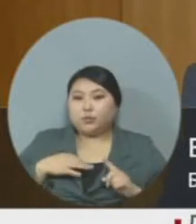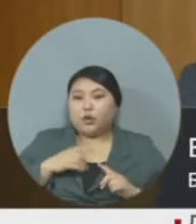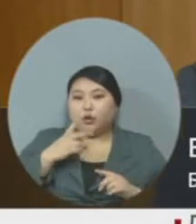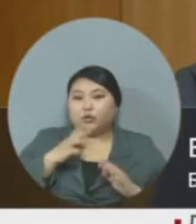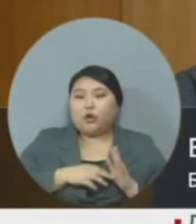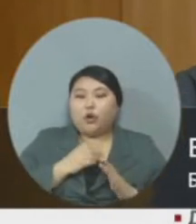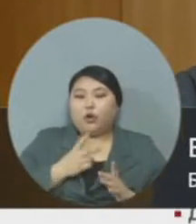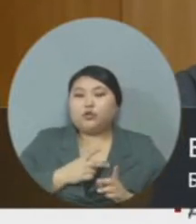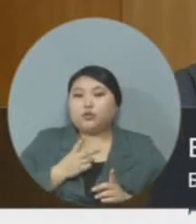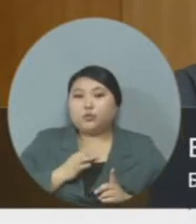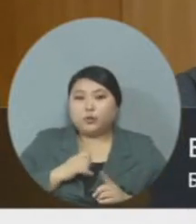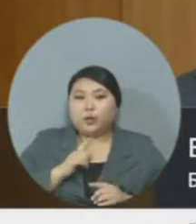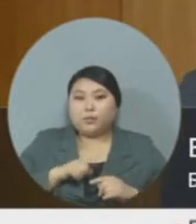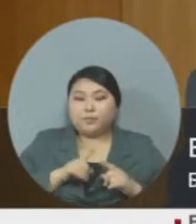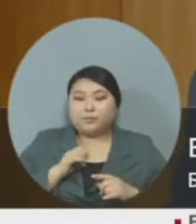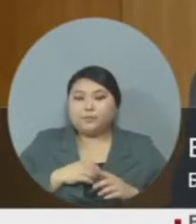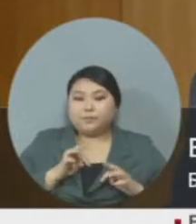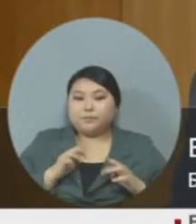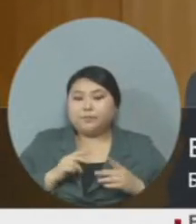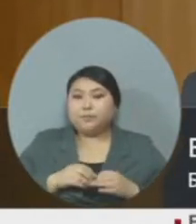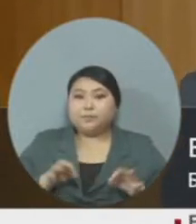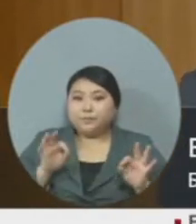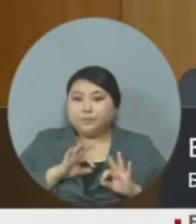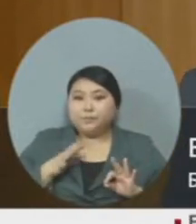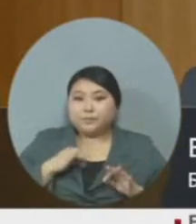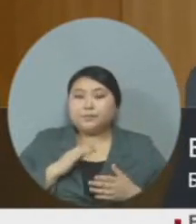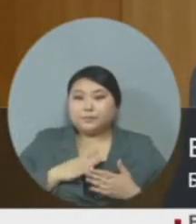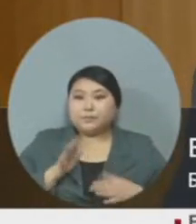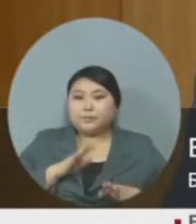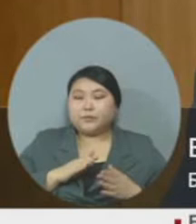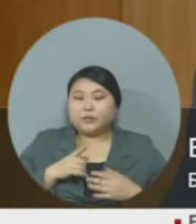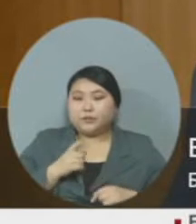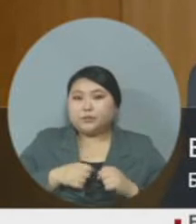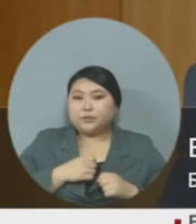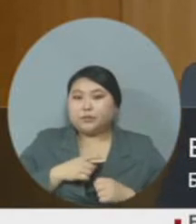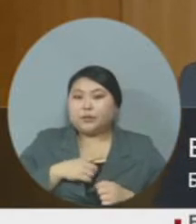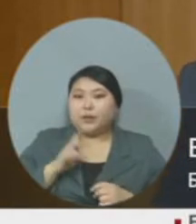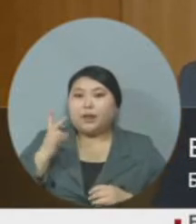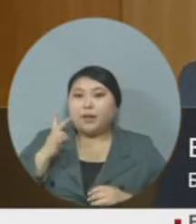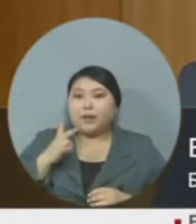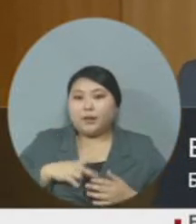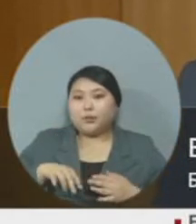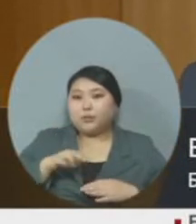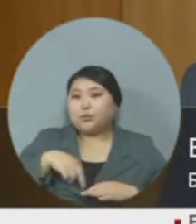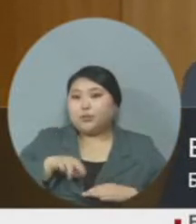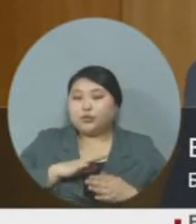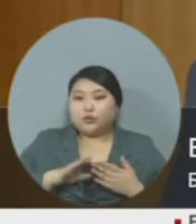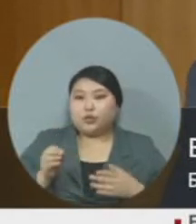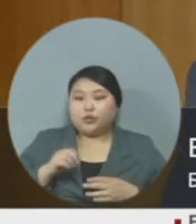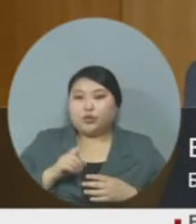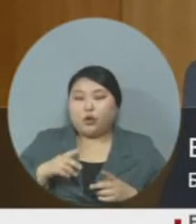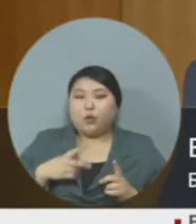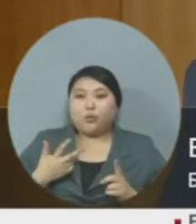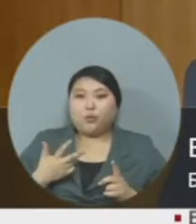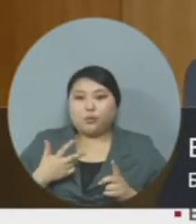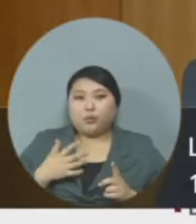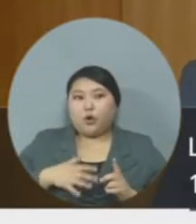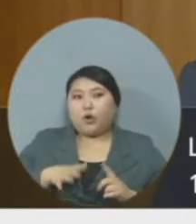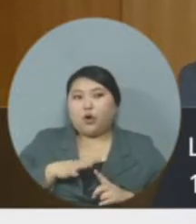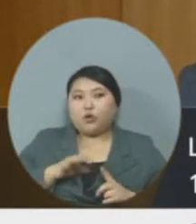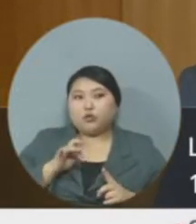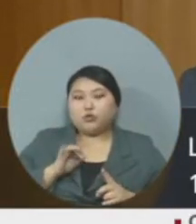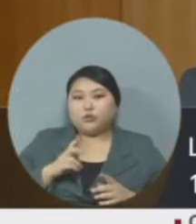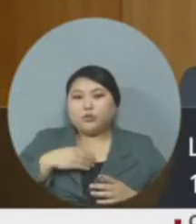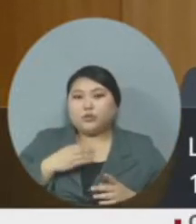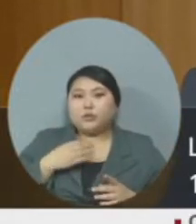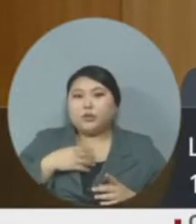Хоёр үйлдвэрт бол ямар нэг одоо шинжилэл хийгдээгүй юм байдалтай байж байгаа. Энэ жилийн хувьд бол налах төрөг шинээр орсон. Тэнд бол нэг 23 орчим мянган тонн сайжруулсан